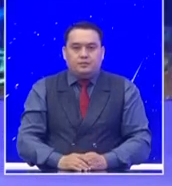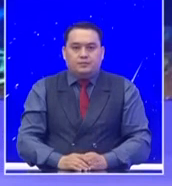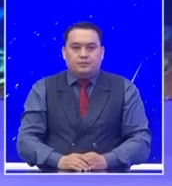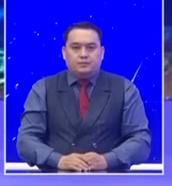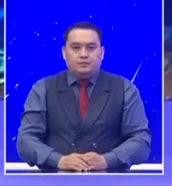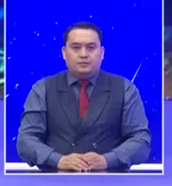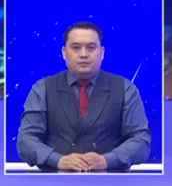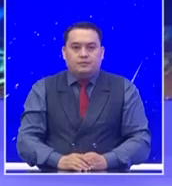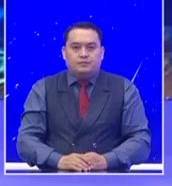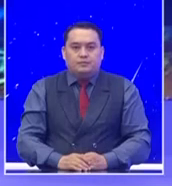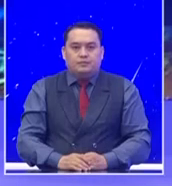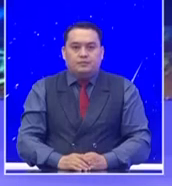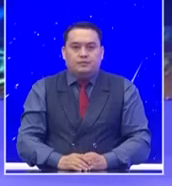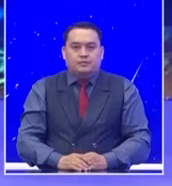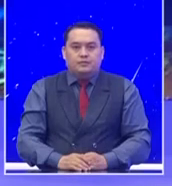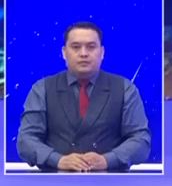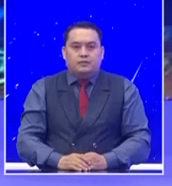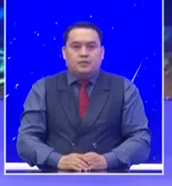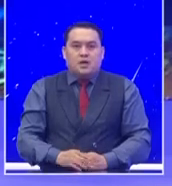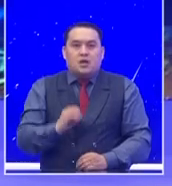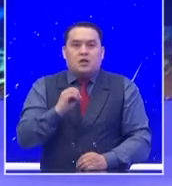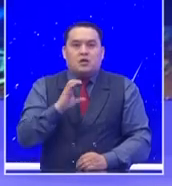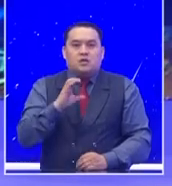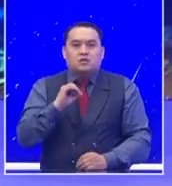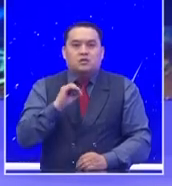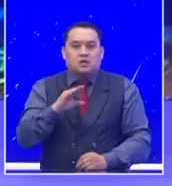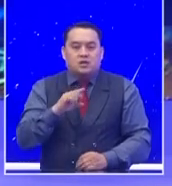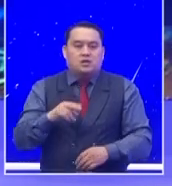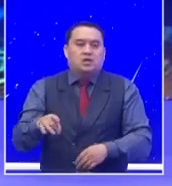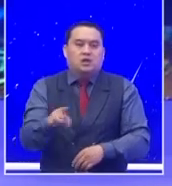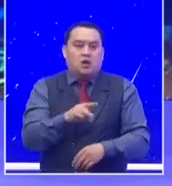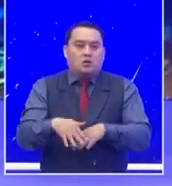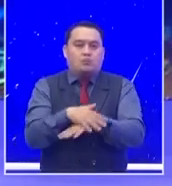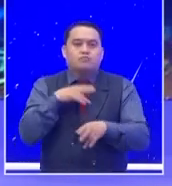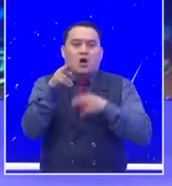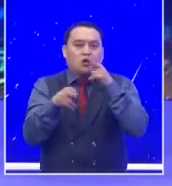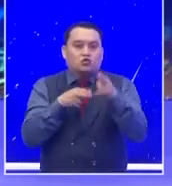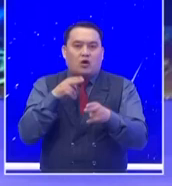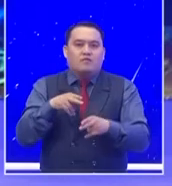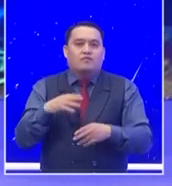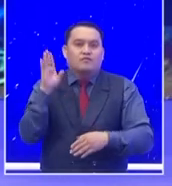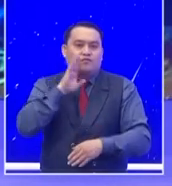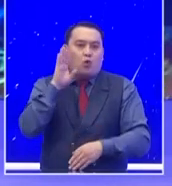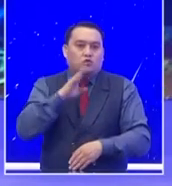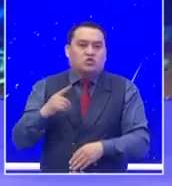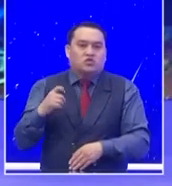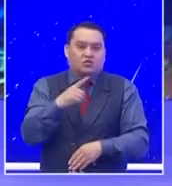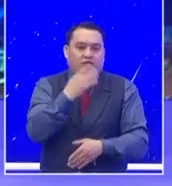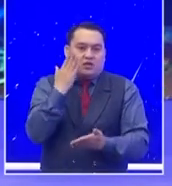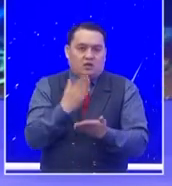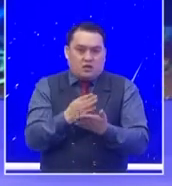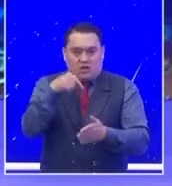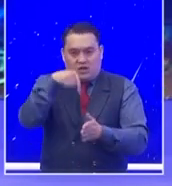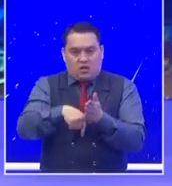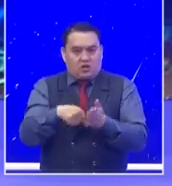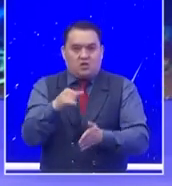к новостям области жители города из и кембриджа казахского района пожаловались на воду с червями они утверждают что вода